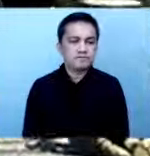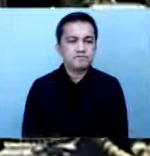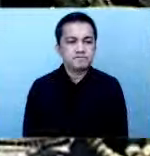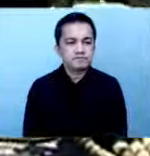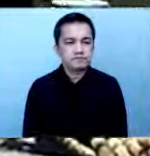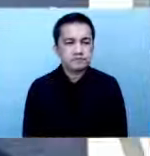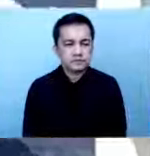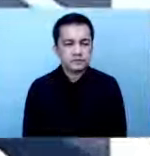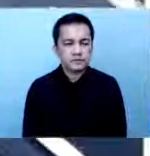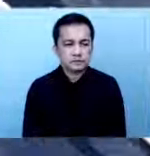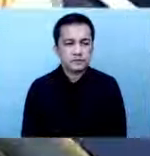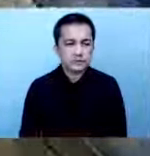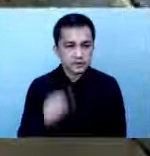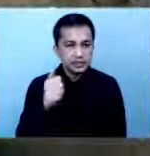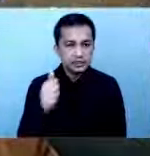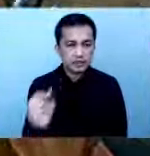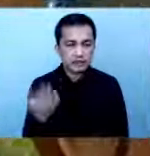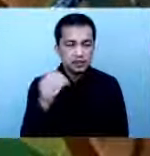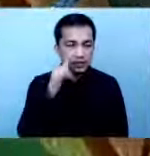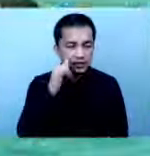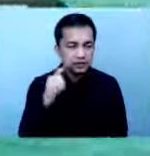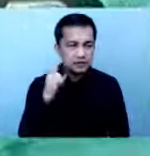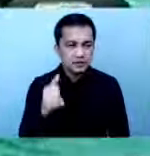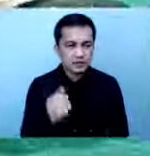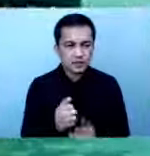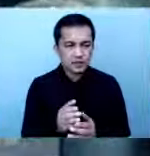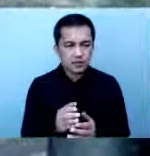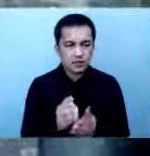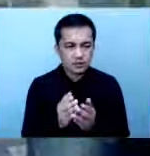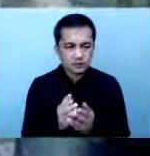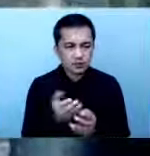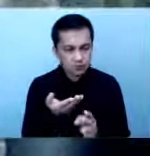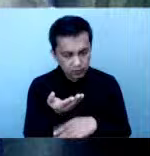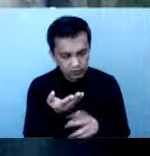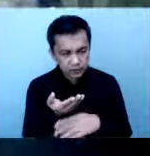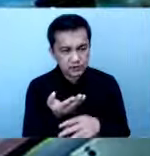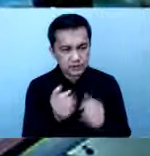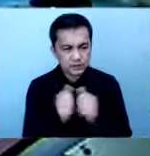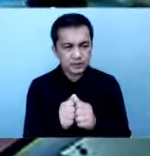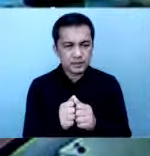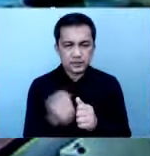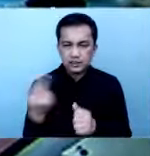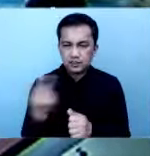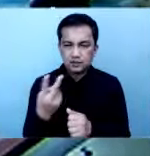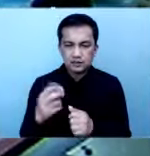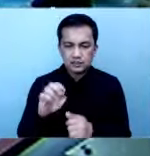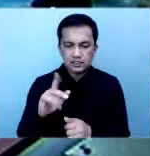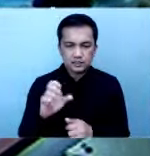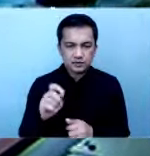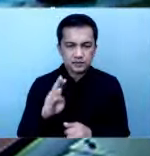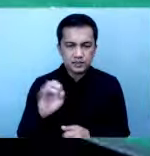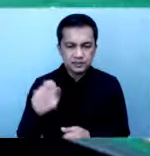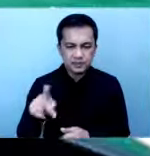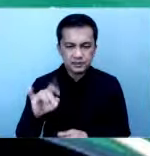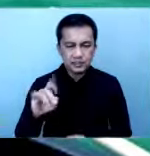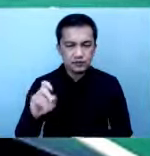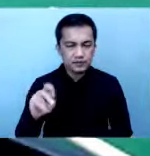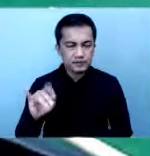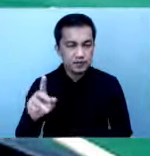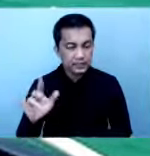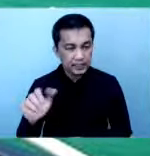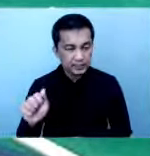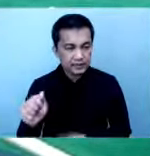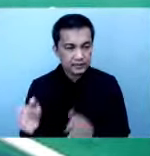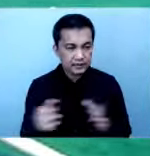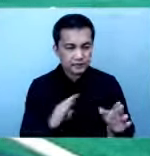Pasado alas 10 ng umaga kahapon ang maglayag sila kasama ang dalawang escort vessels na BRP Dato Pagbuaya at BRP